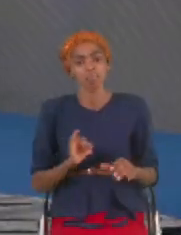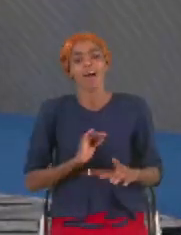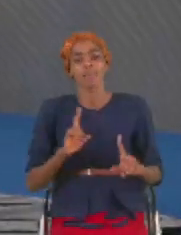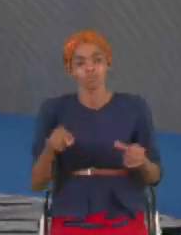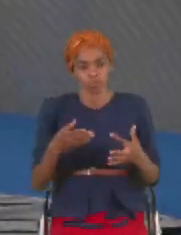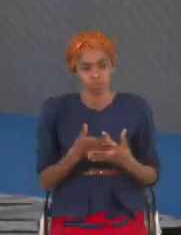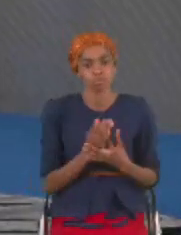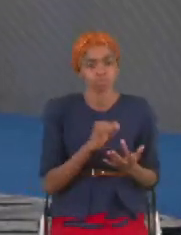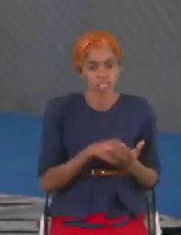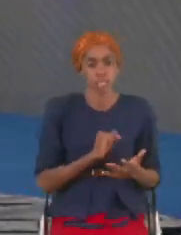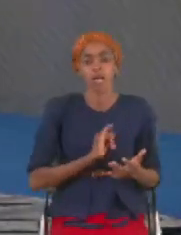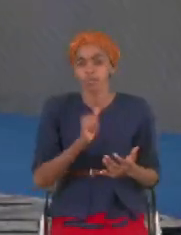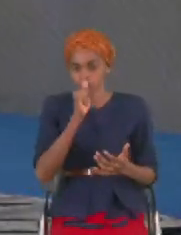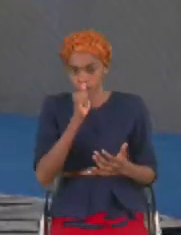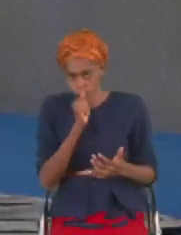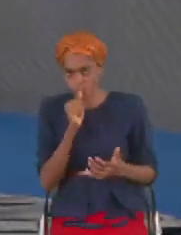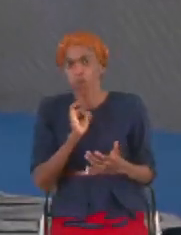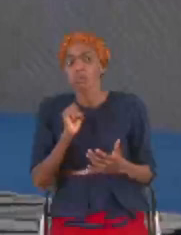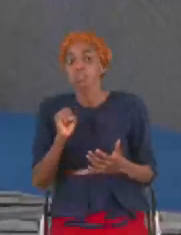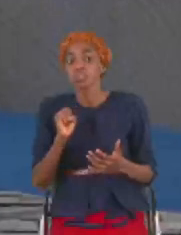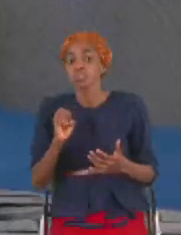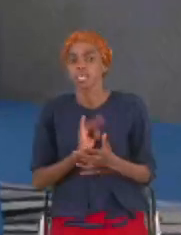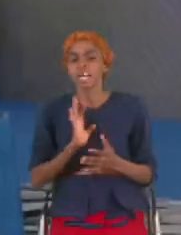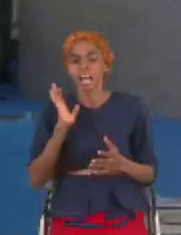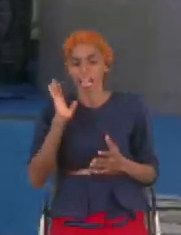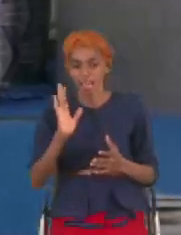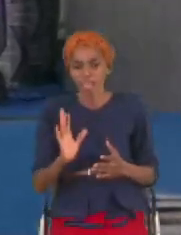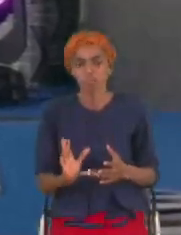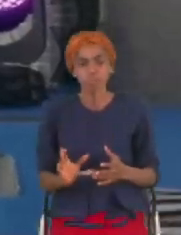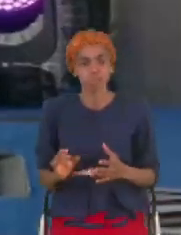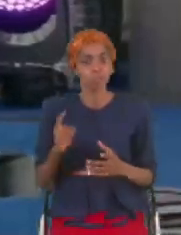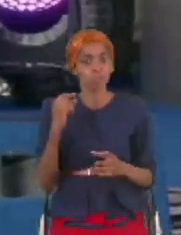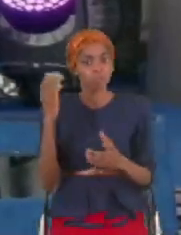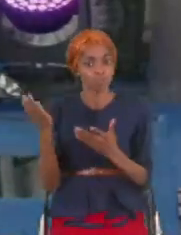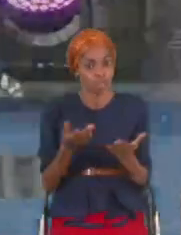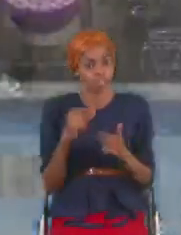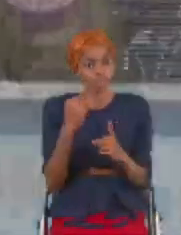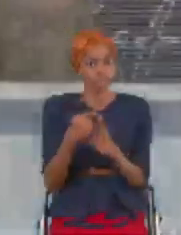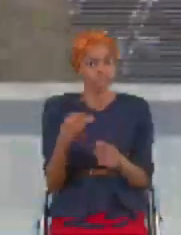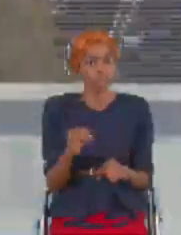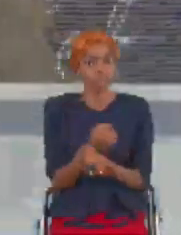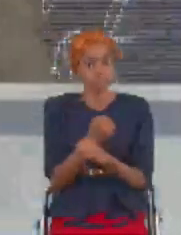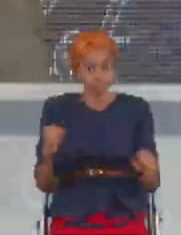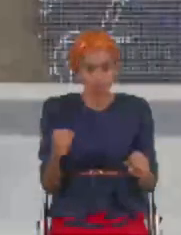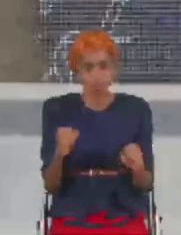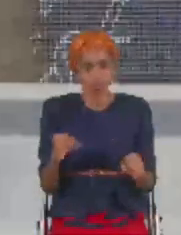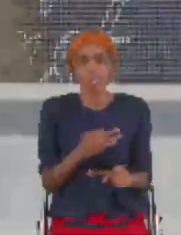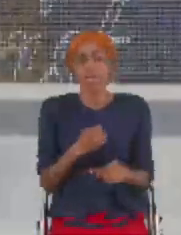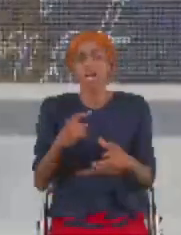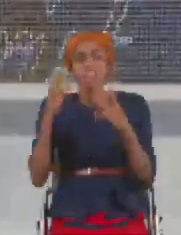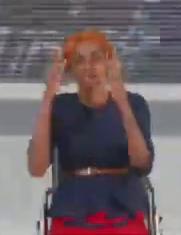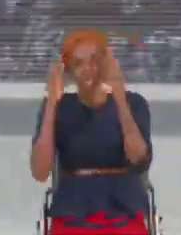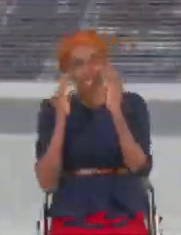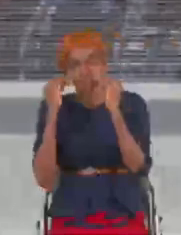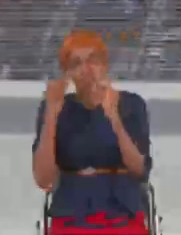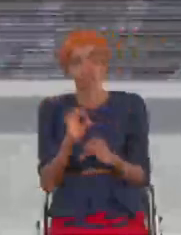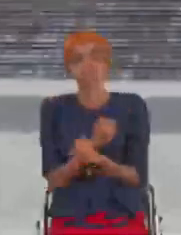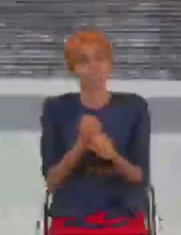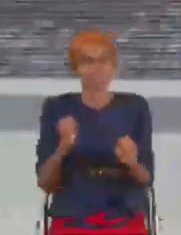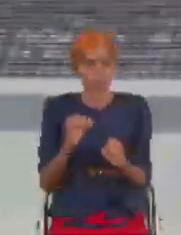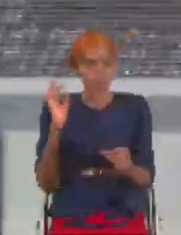vais endurer cela je vais supporter pour apporter la parole du salut et l'espé ya du salut